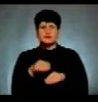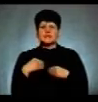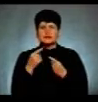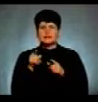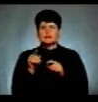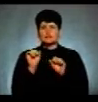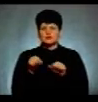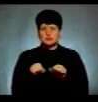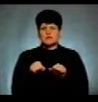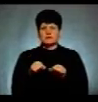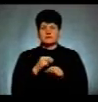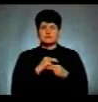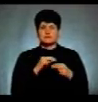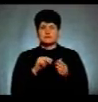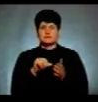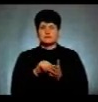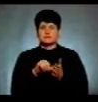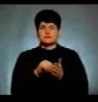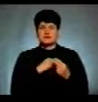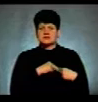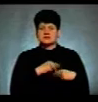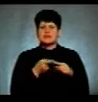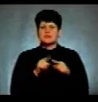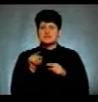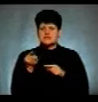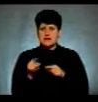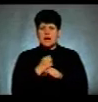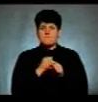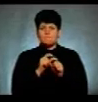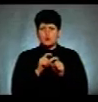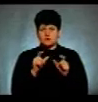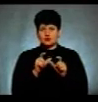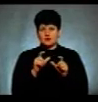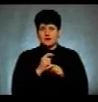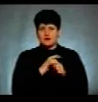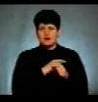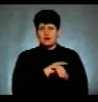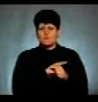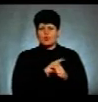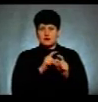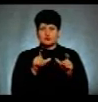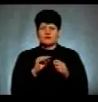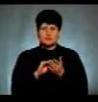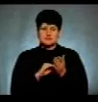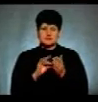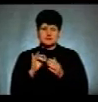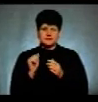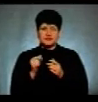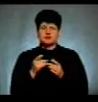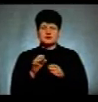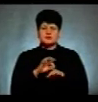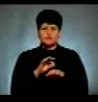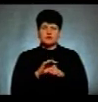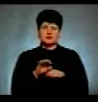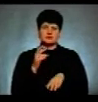таку можливість представникам і цієї амбулаторії виписувати рецепти пацієнтам. Якщо захворювання хронічне і стан пацієнта